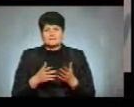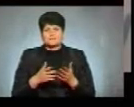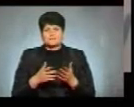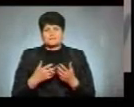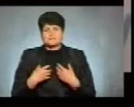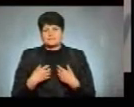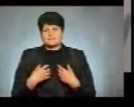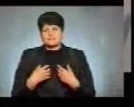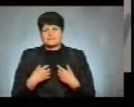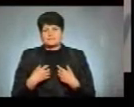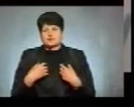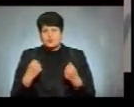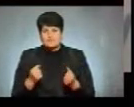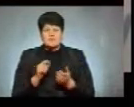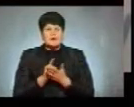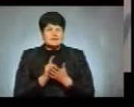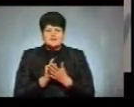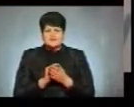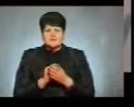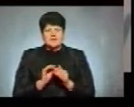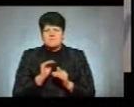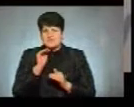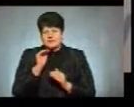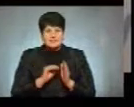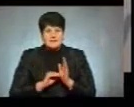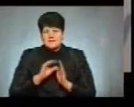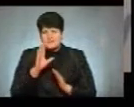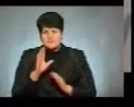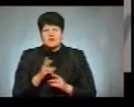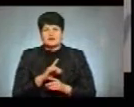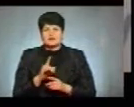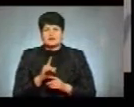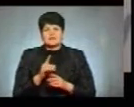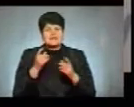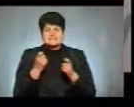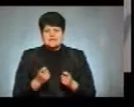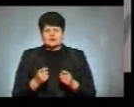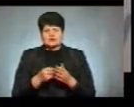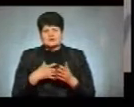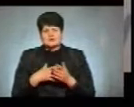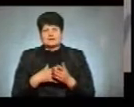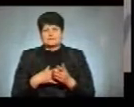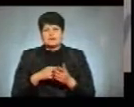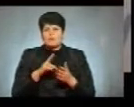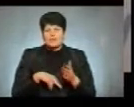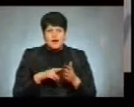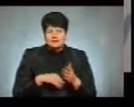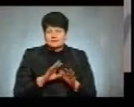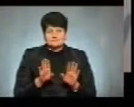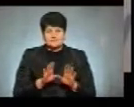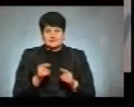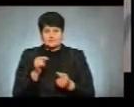підіймає пенсії, не знижує тарифи, не відповідає за податки. Так, звісно, президент має право вето і